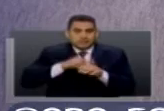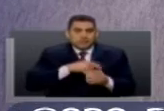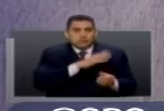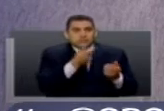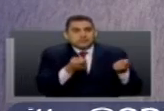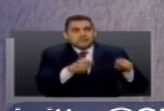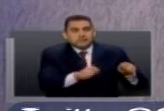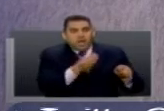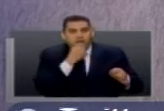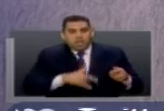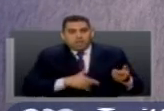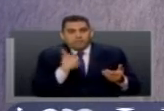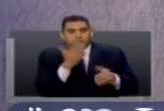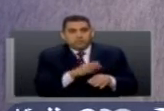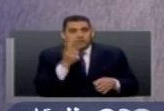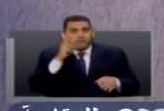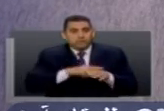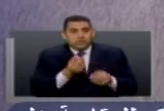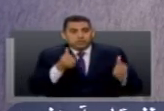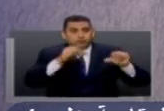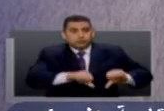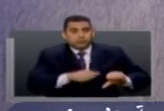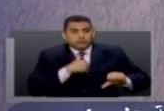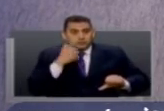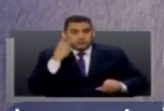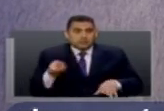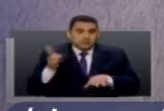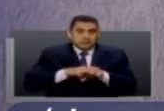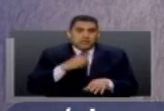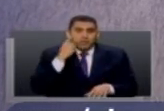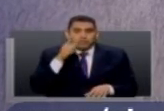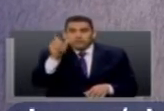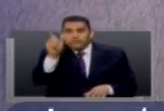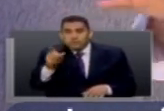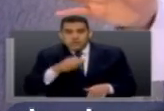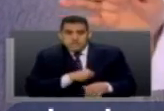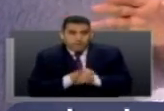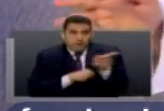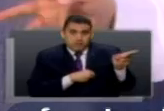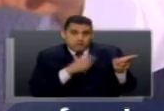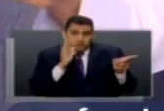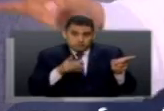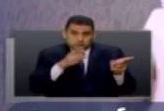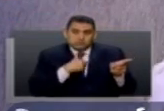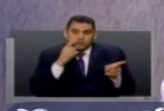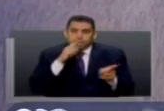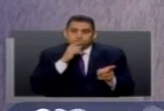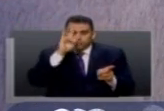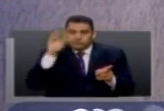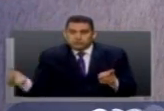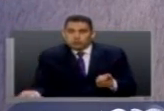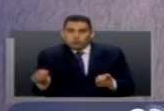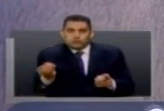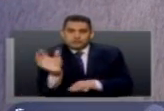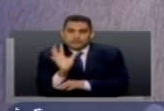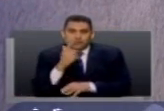واذا لم انجح في ذلك ابحث عن من يمكن ان يقتنع بافكارك فاحا ان اغوي عن افكارك بالشهوات وهه المشكله